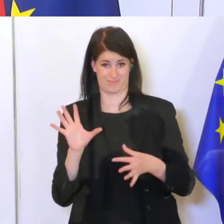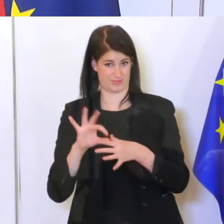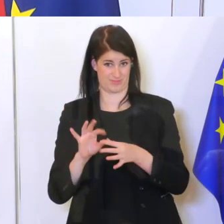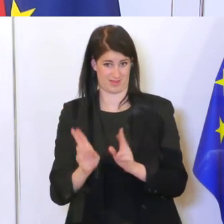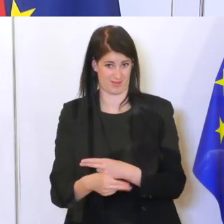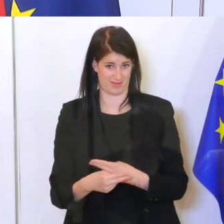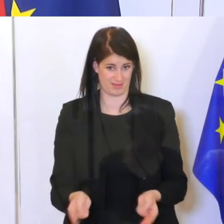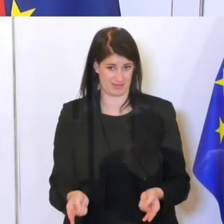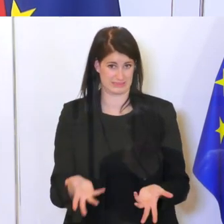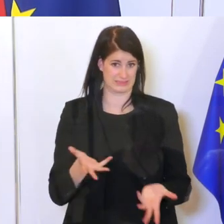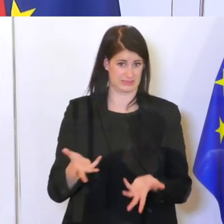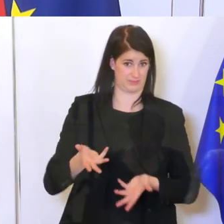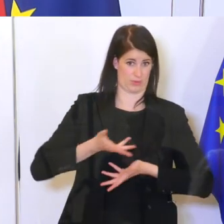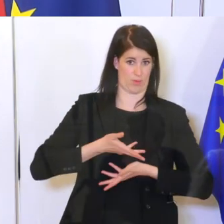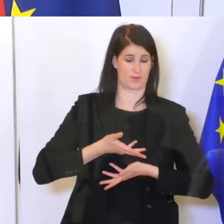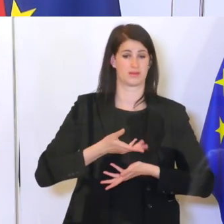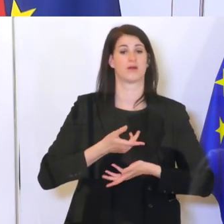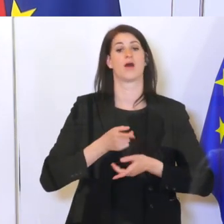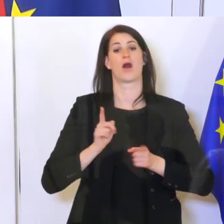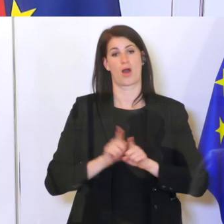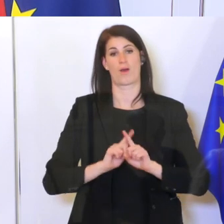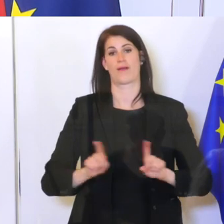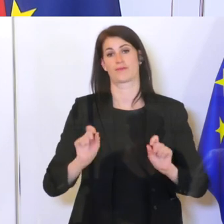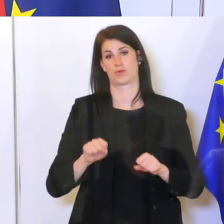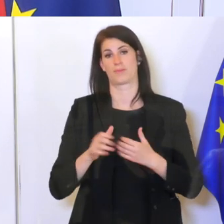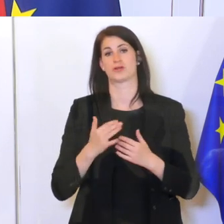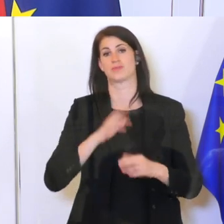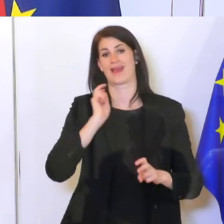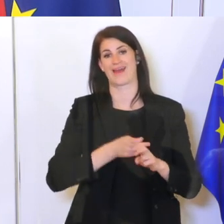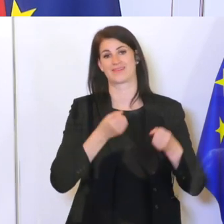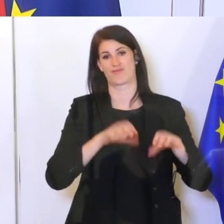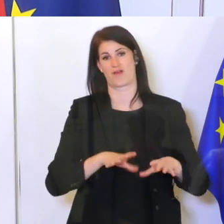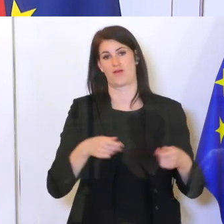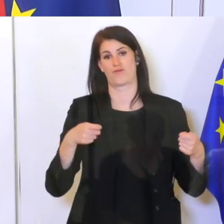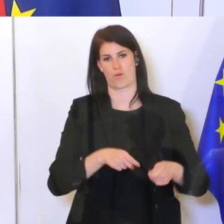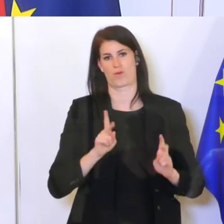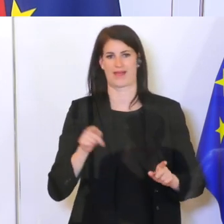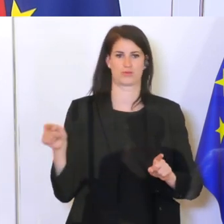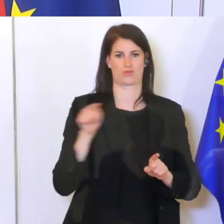kann, hat natürlich auch die Möglichkeit, beim Härtefallfonds anzusuchen.